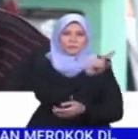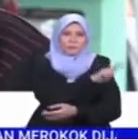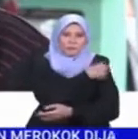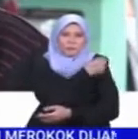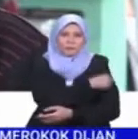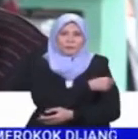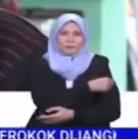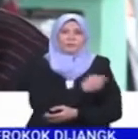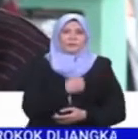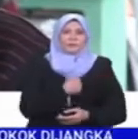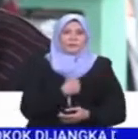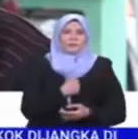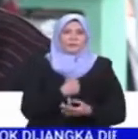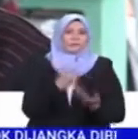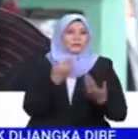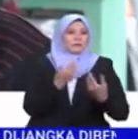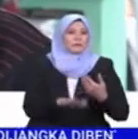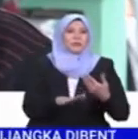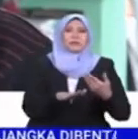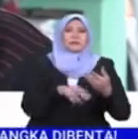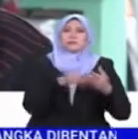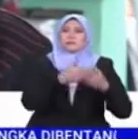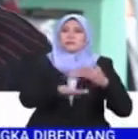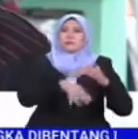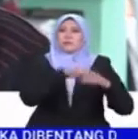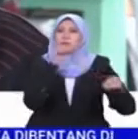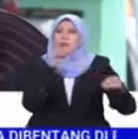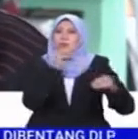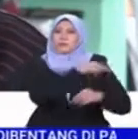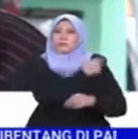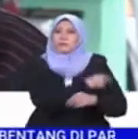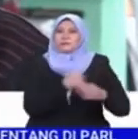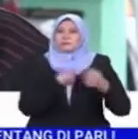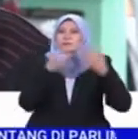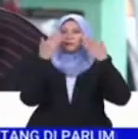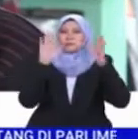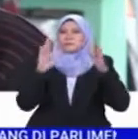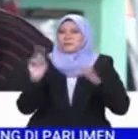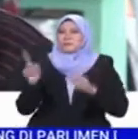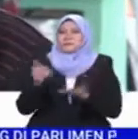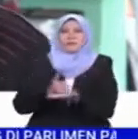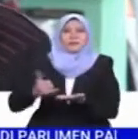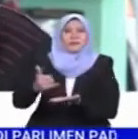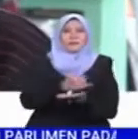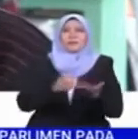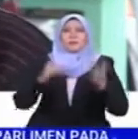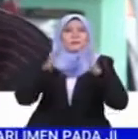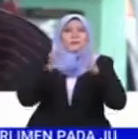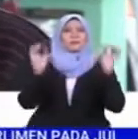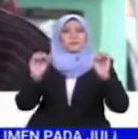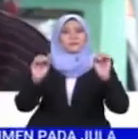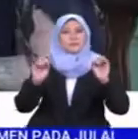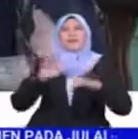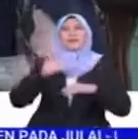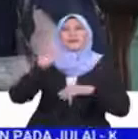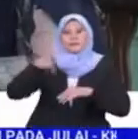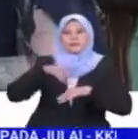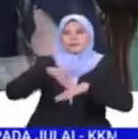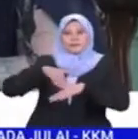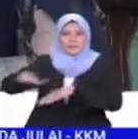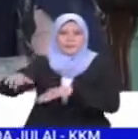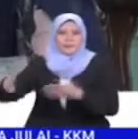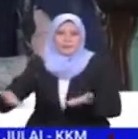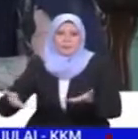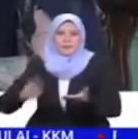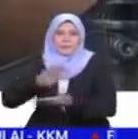Dan saya cakap habis discharge, saya tak tahu dia nak hantar ke mana. Jadi saya cakap hantarlah mana-mana. Dia hantar ke sini. Menurut